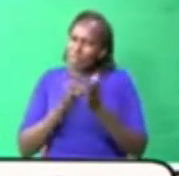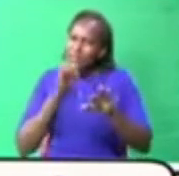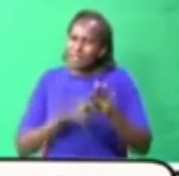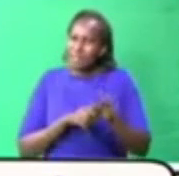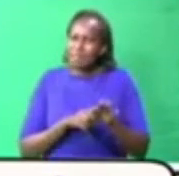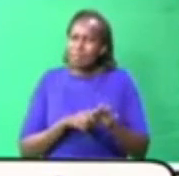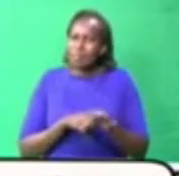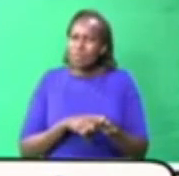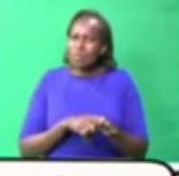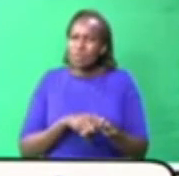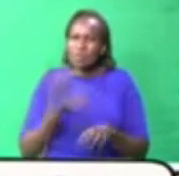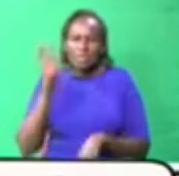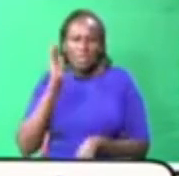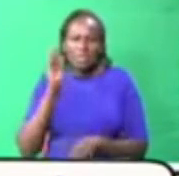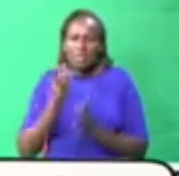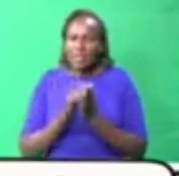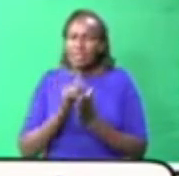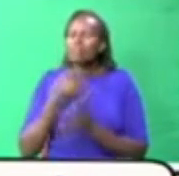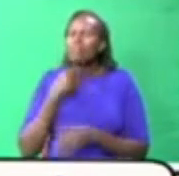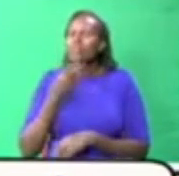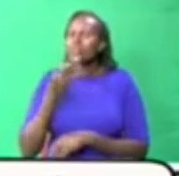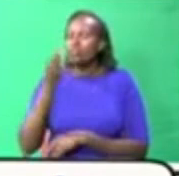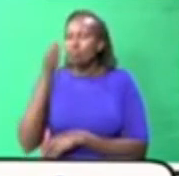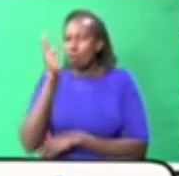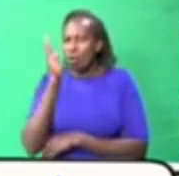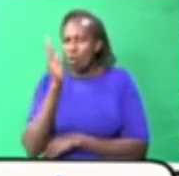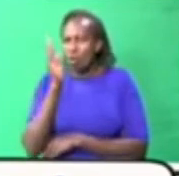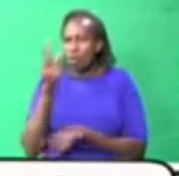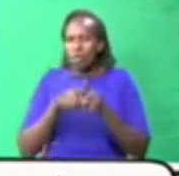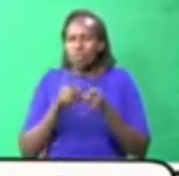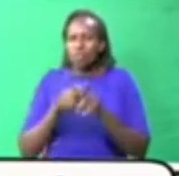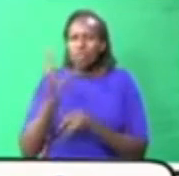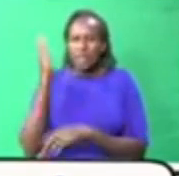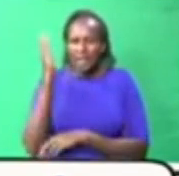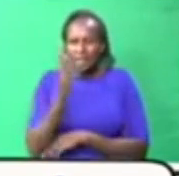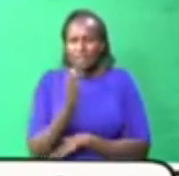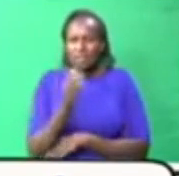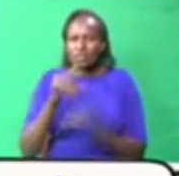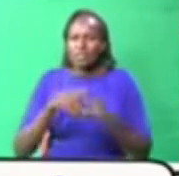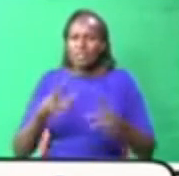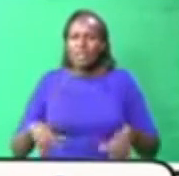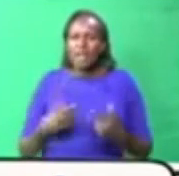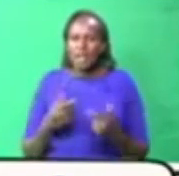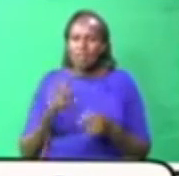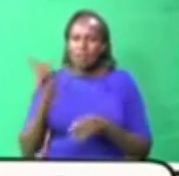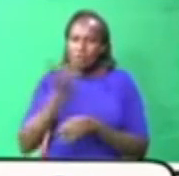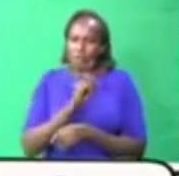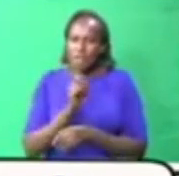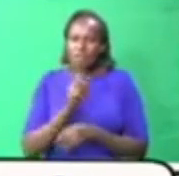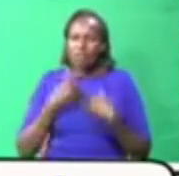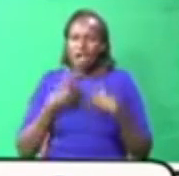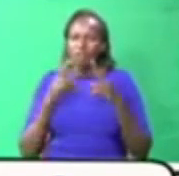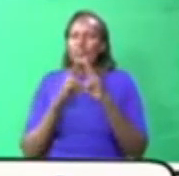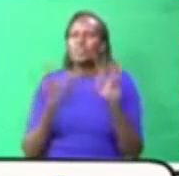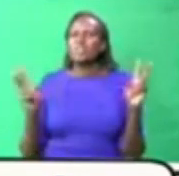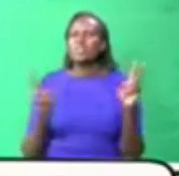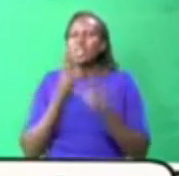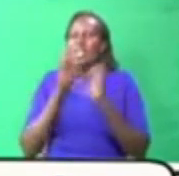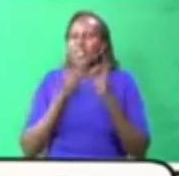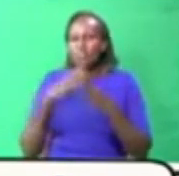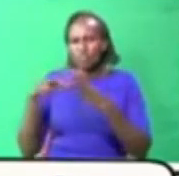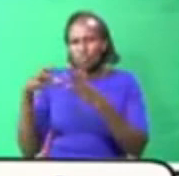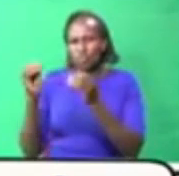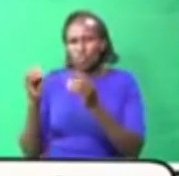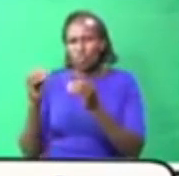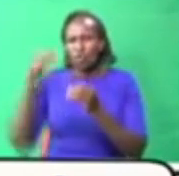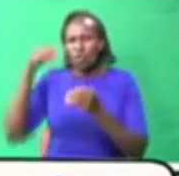fact, jia moja kujua sauti ya Mungu na direction ya Mungu kwenye maisha yako, it's when you have the peace Ukienda kufanya jambo lolote usikie